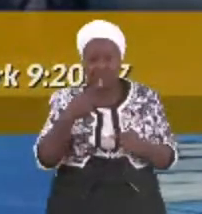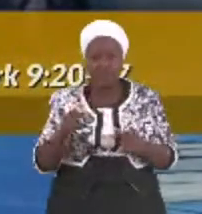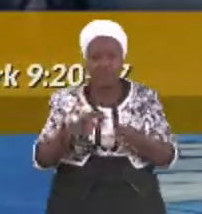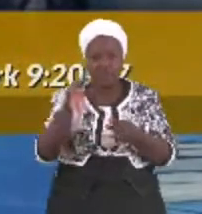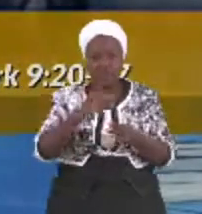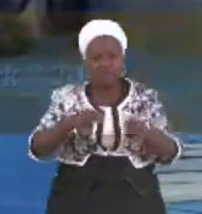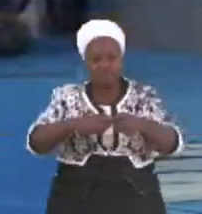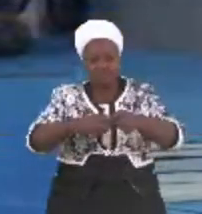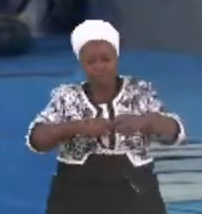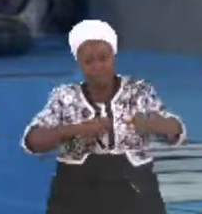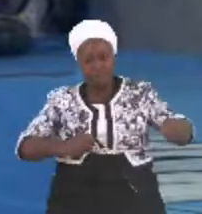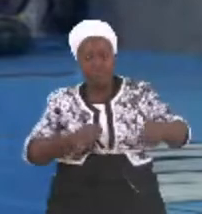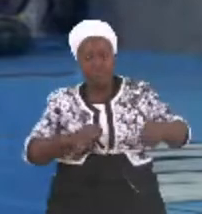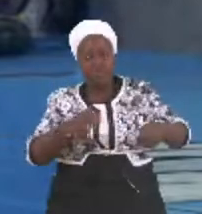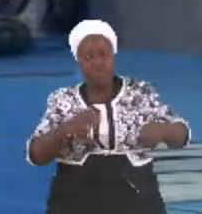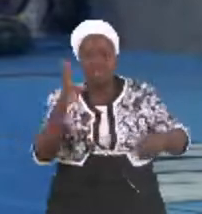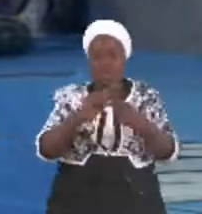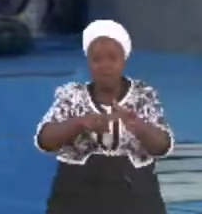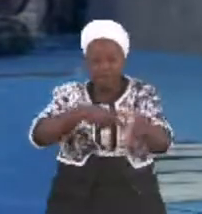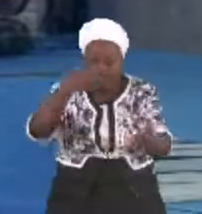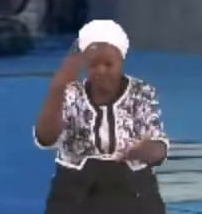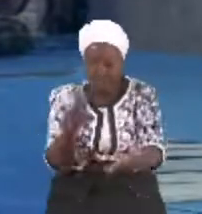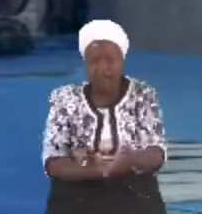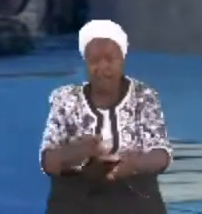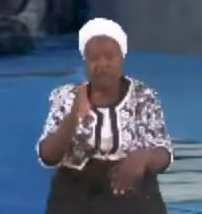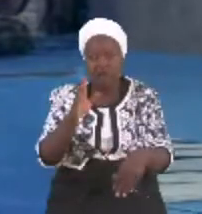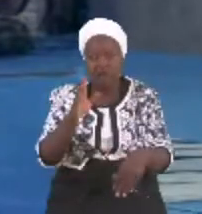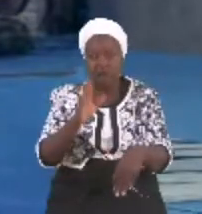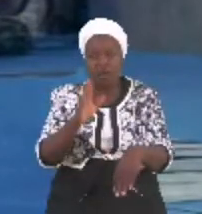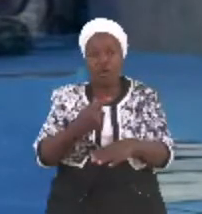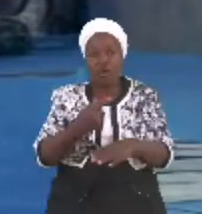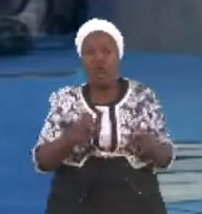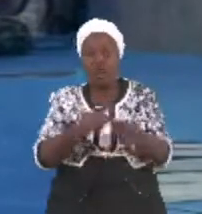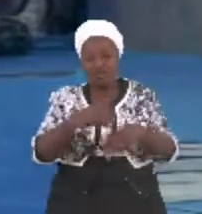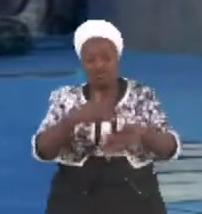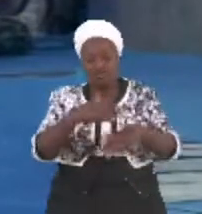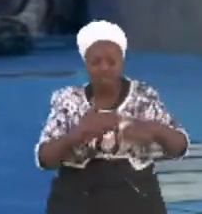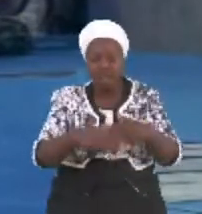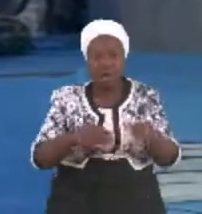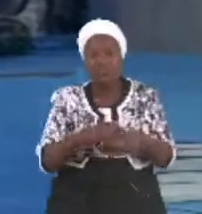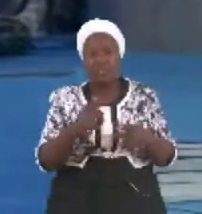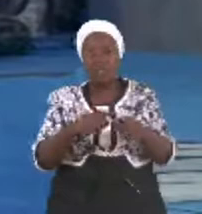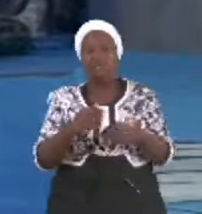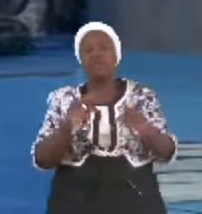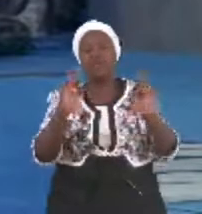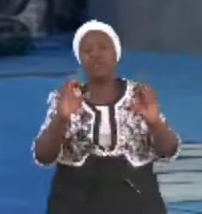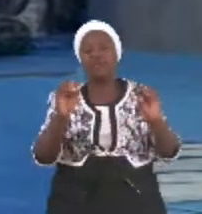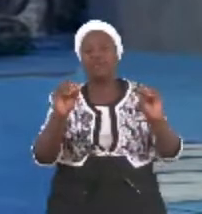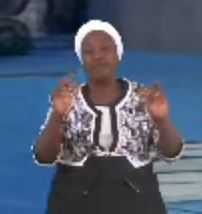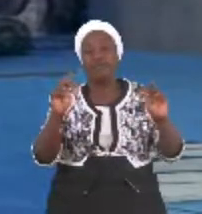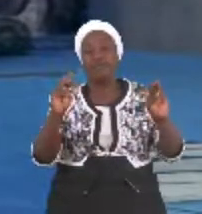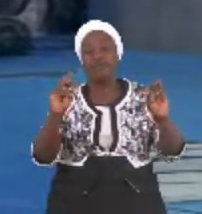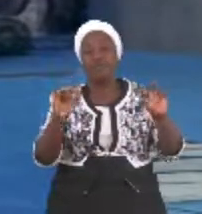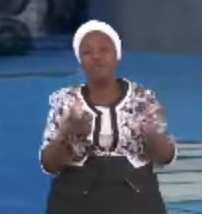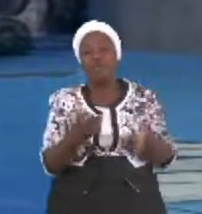l'esprit, aussitôt que l'enfant vit Jésus, l'esprit l'agita avec violence. Il tomba par terre et se roulait en